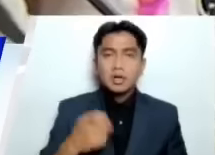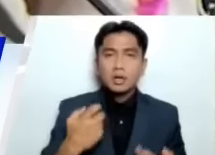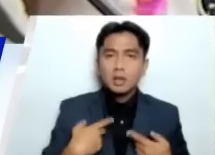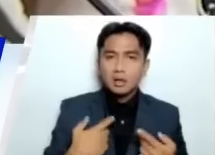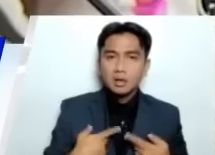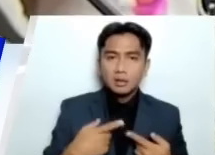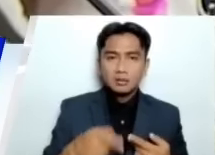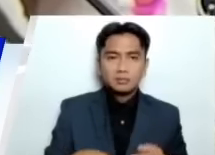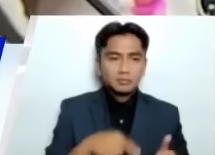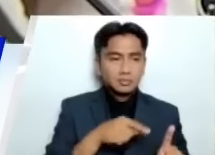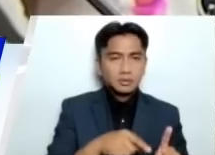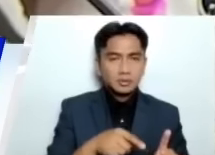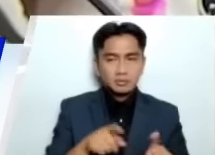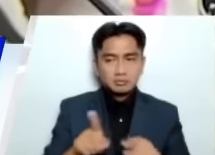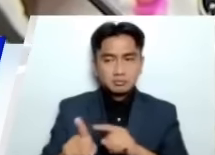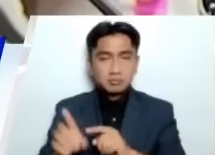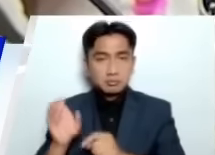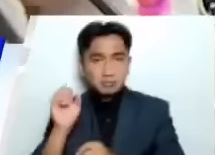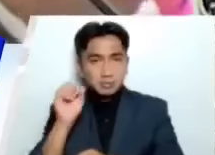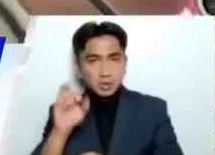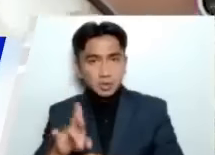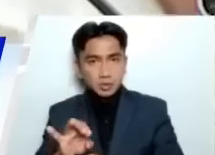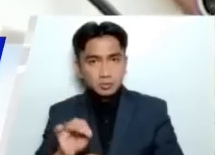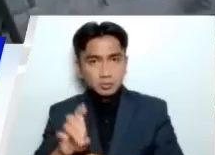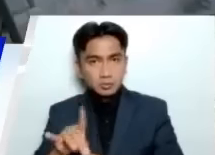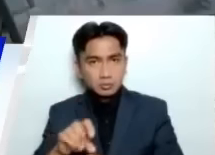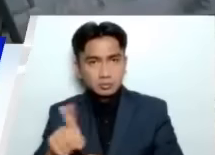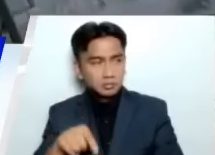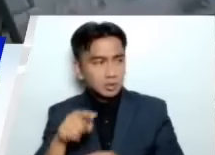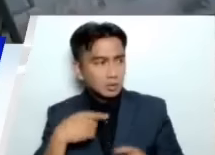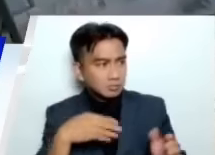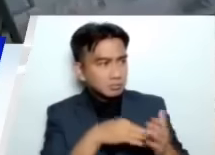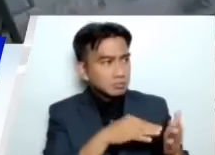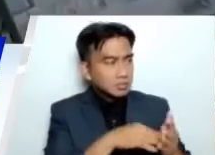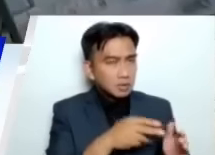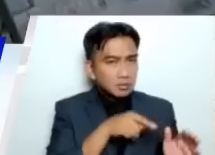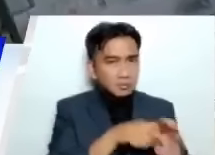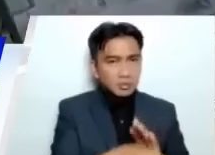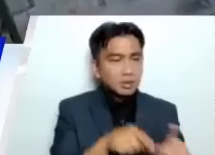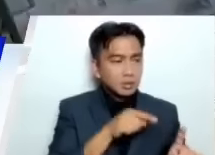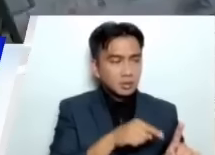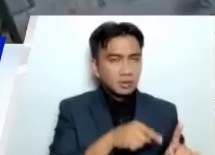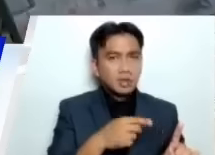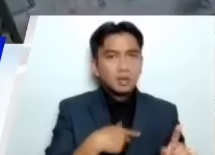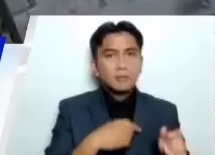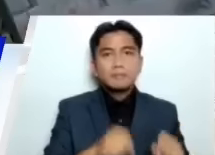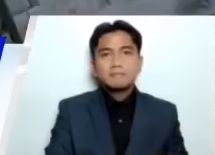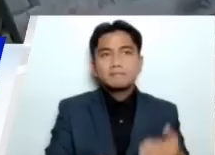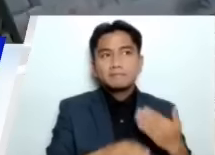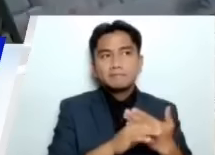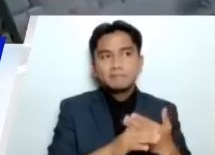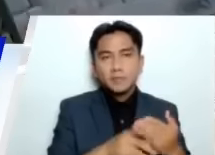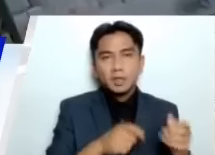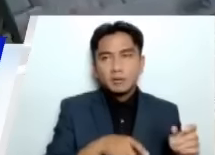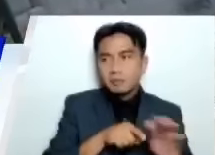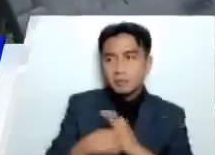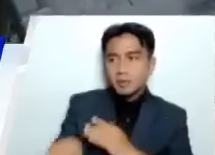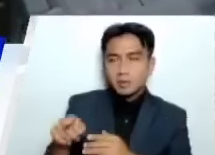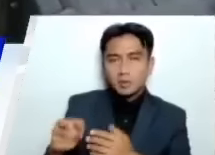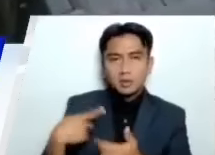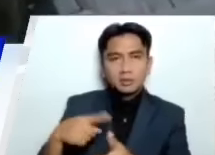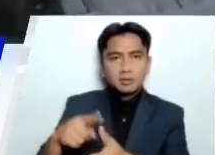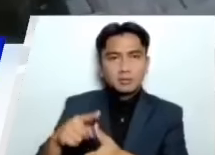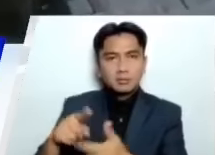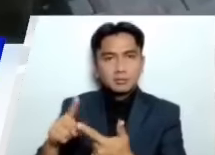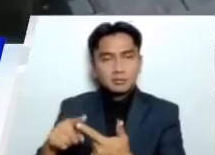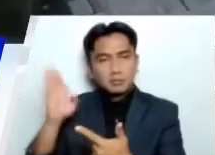ito. Dapat din daw panagutin si VP Sara sa pag-amin niyang may kinontrata ang bise na papatay kay Romualdez, Pangulong Marcos at First Lady